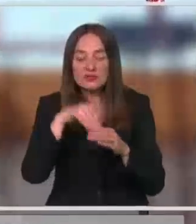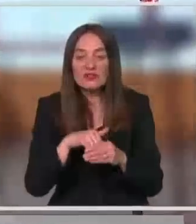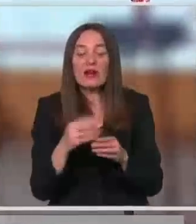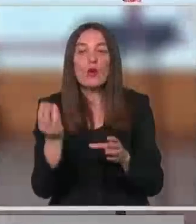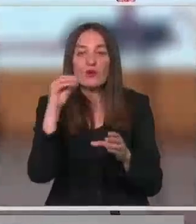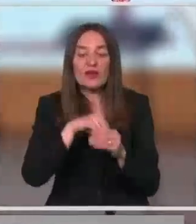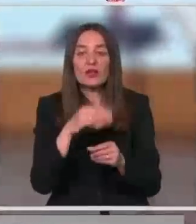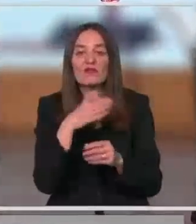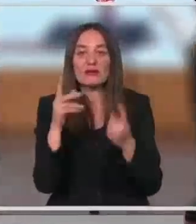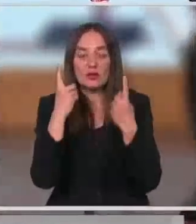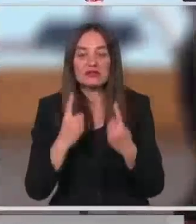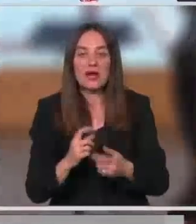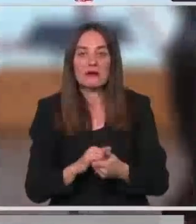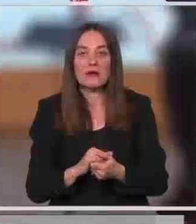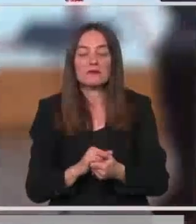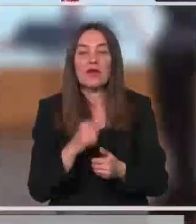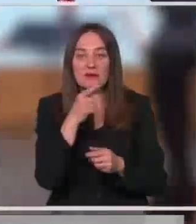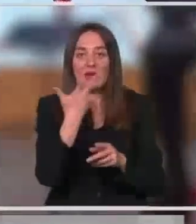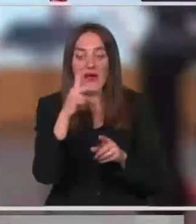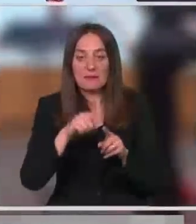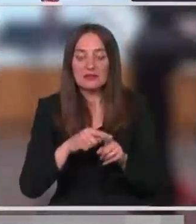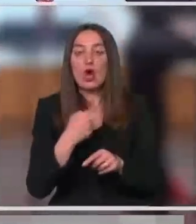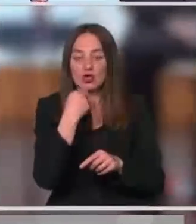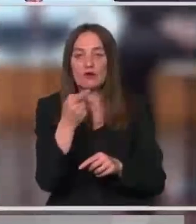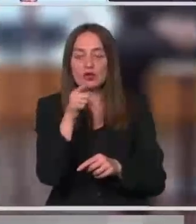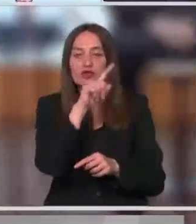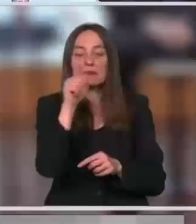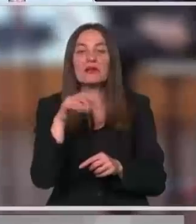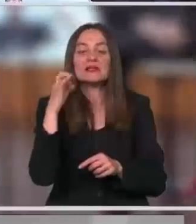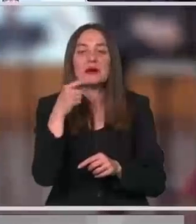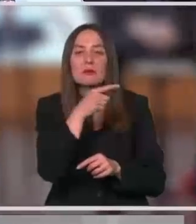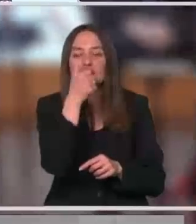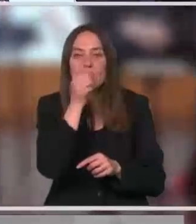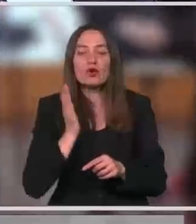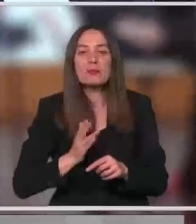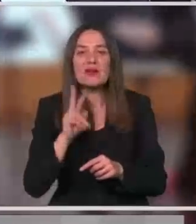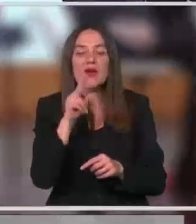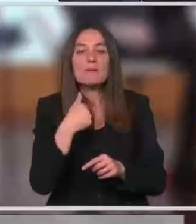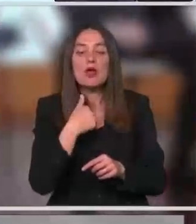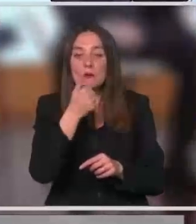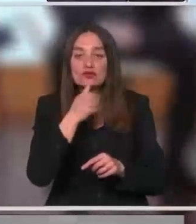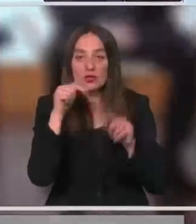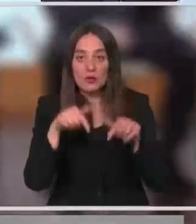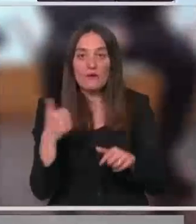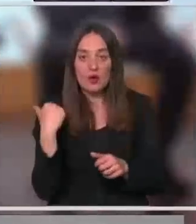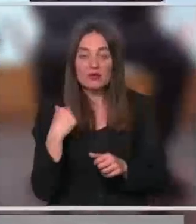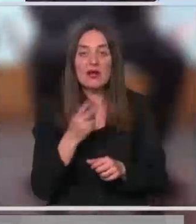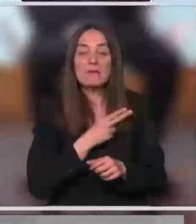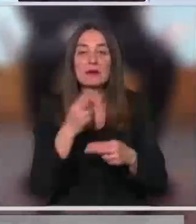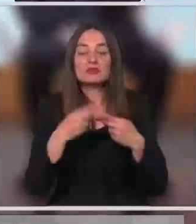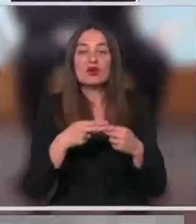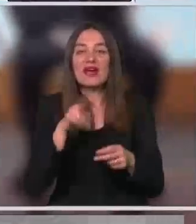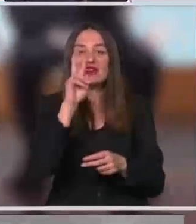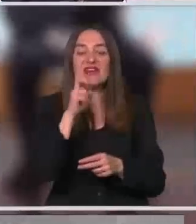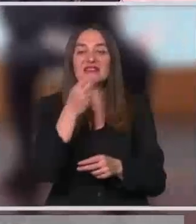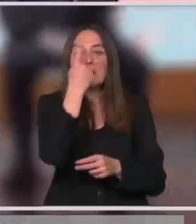uvedeno vanredno stanje? Pa tri meseca. Odgovorit ću vam na to pitanje. Samo ovo što je gospodin Vlahović rekao. Mi u budžetu za ovu godinu imamo skoro